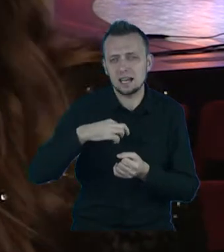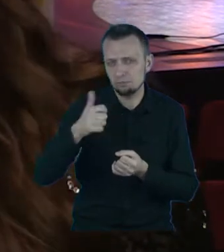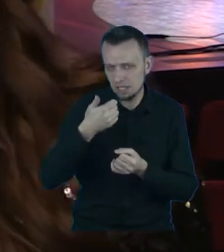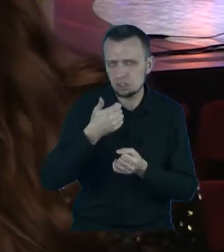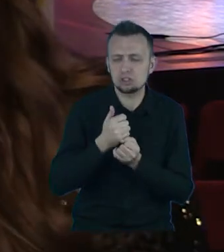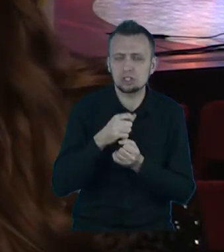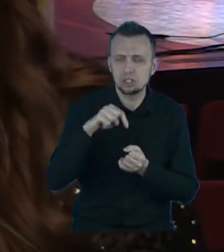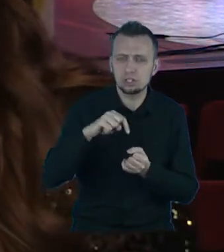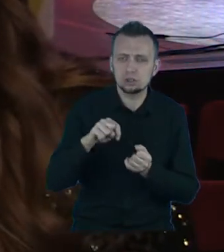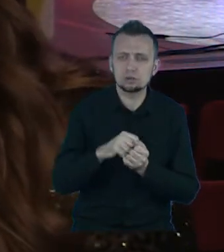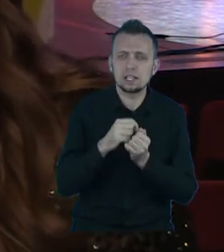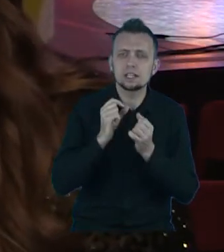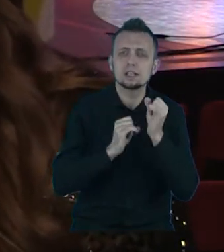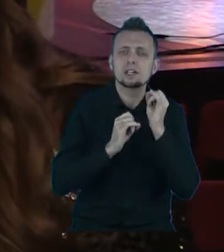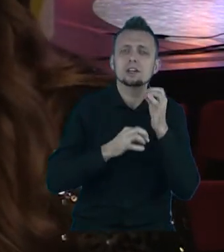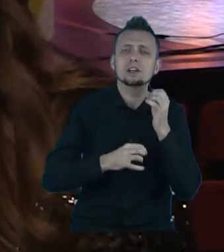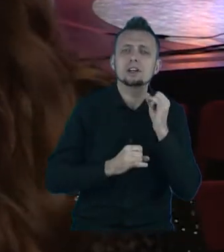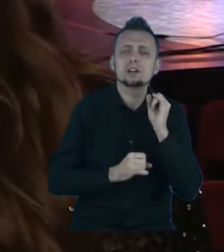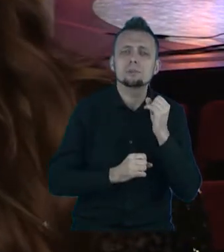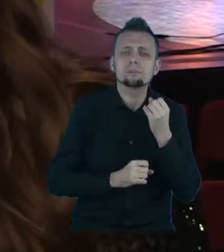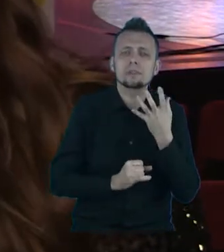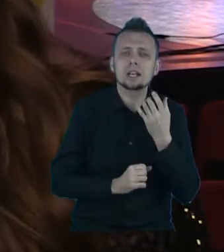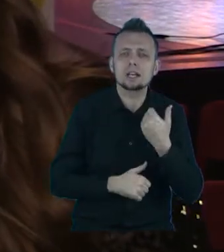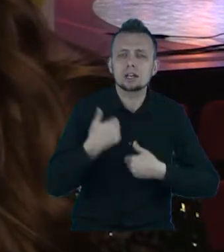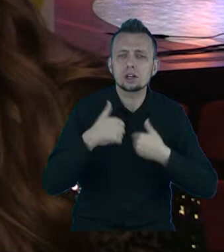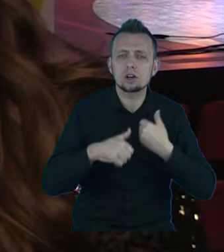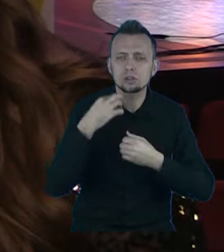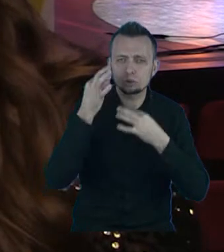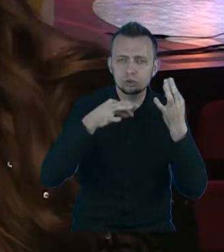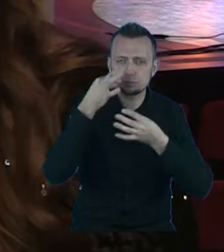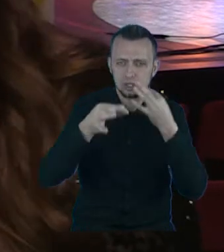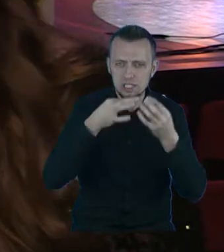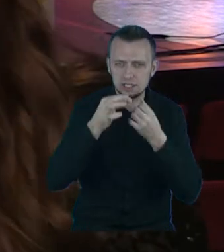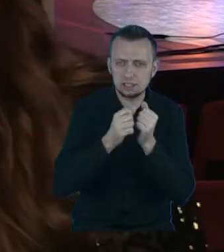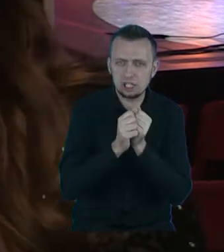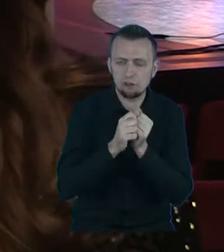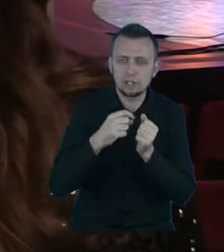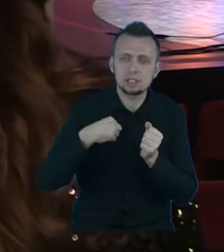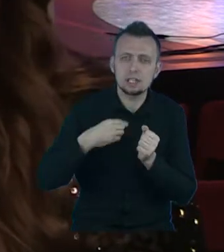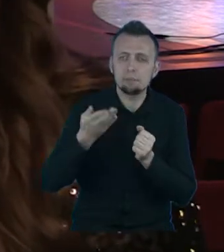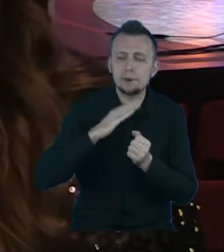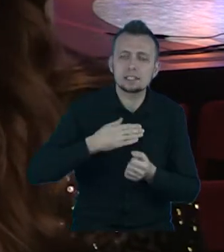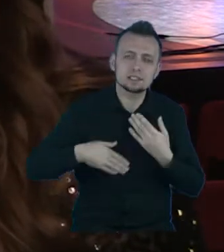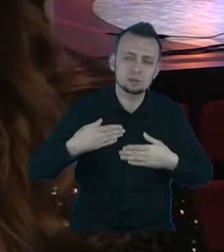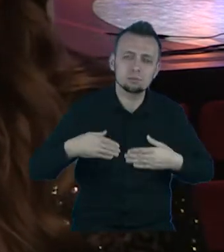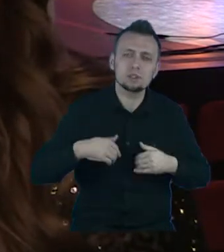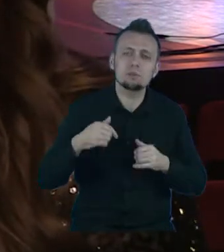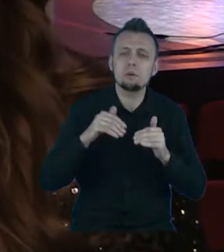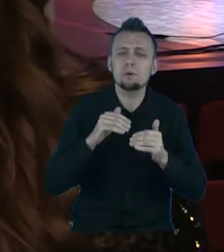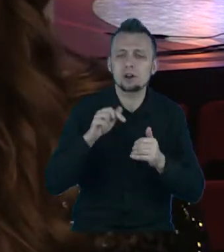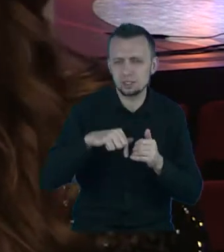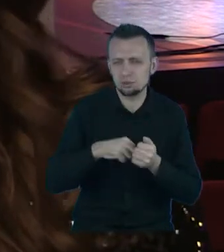konkursu piosenki Jeremiego Przybory, Kabaretu Starszych Panów. No, jest mi niezmiernie miło, że mogłam wystąpić, prawda,